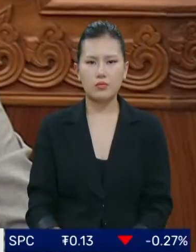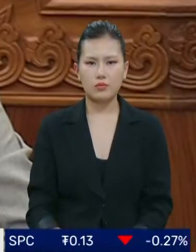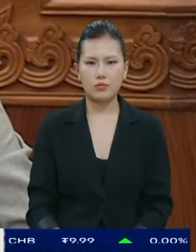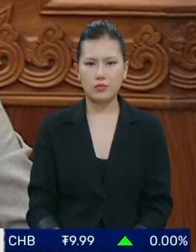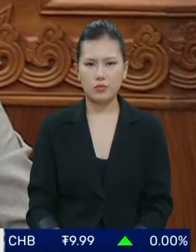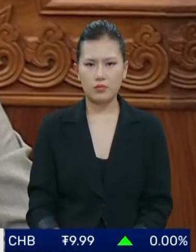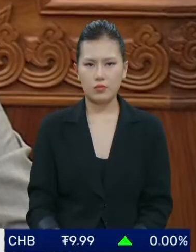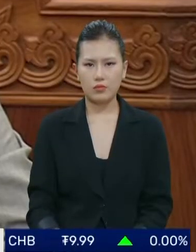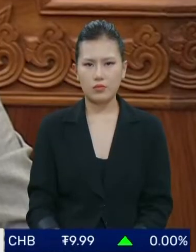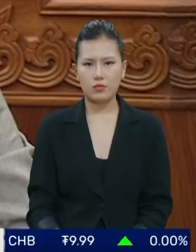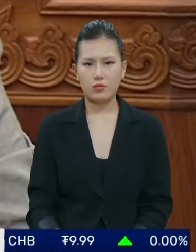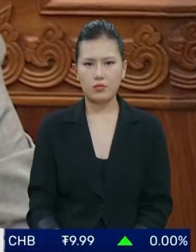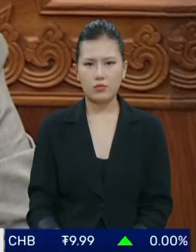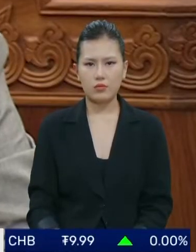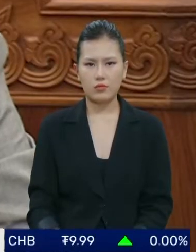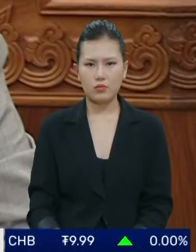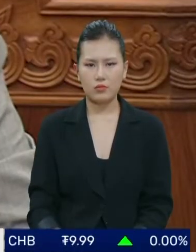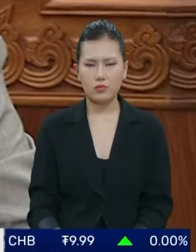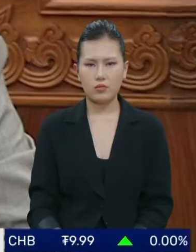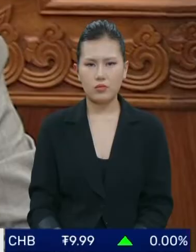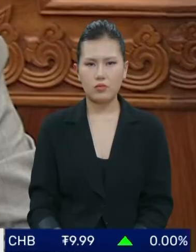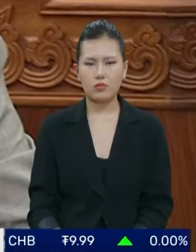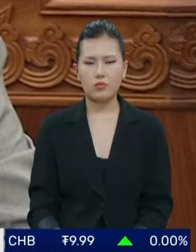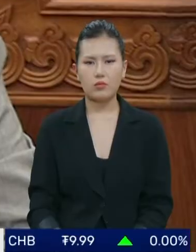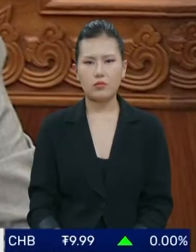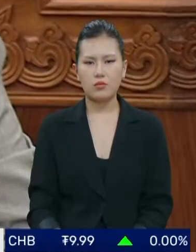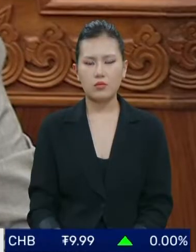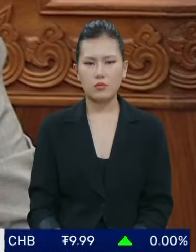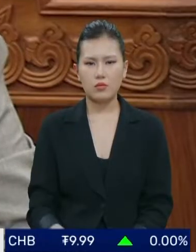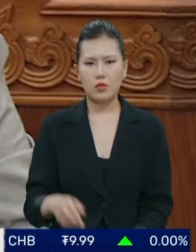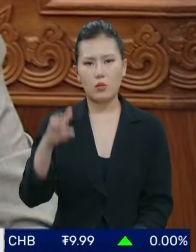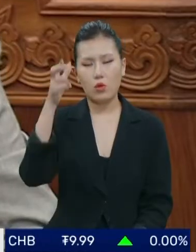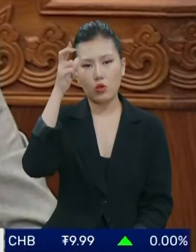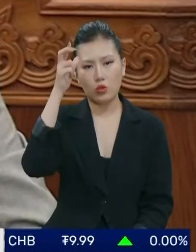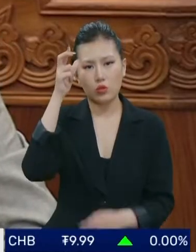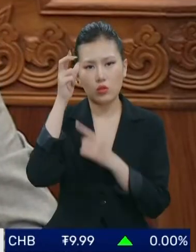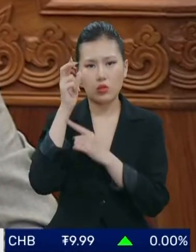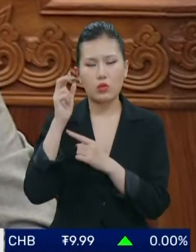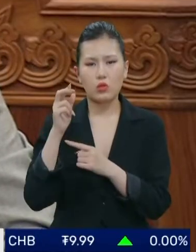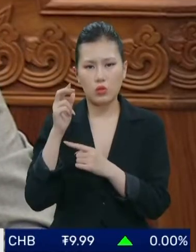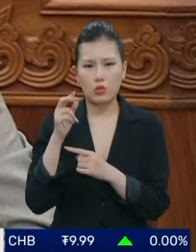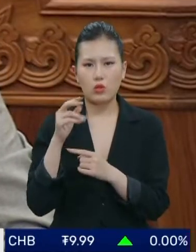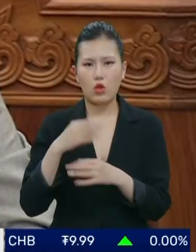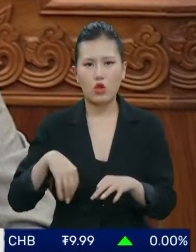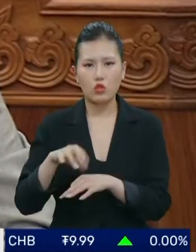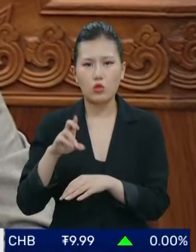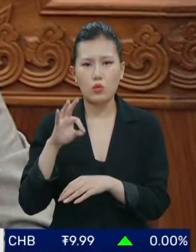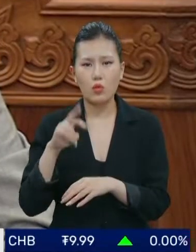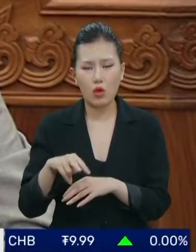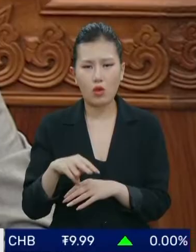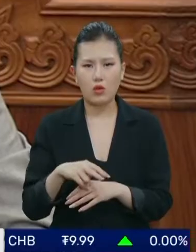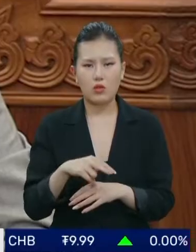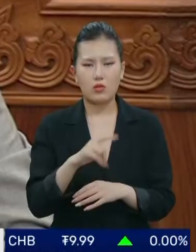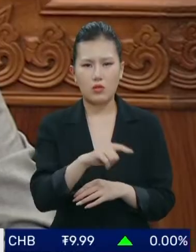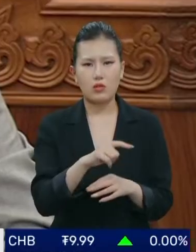өөрөө энэ ядуу хоосон ангийн тогтолцоог одоо анги давхрахын тогтолцоог бий болгодог ийм тогтолцоолоо бид нэр одоо бий болсон байх